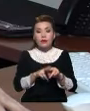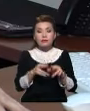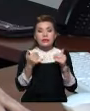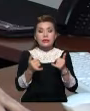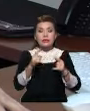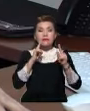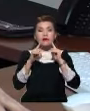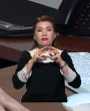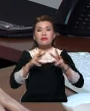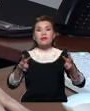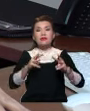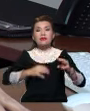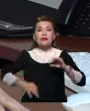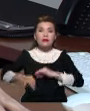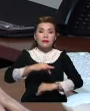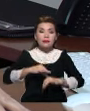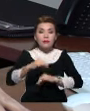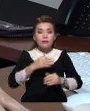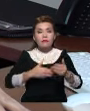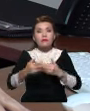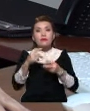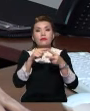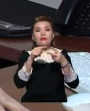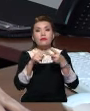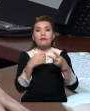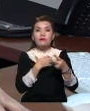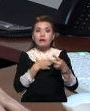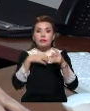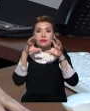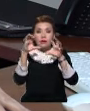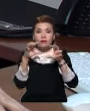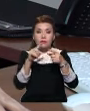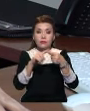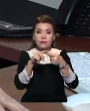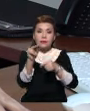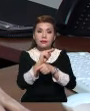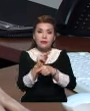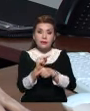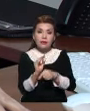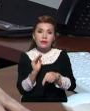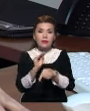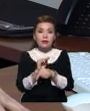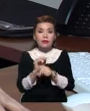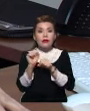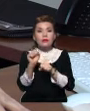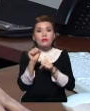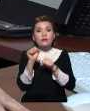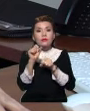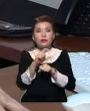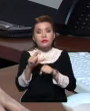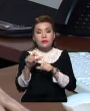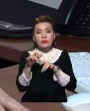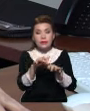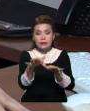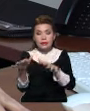Мажилисе рассматриваются два важных законопроекта. Первое – изменение и дополнение закона об адвокатской деятельности.